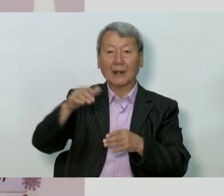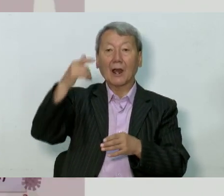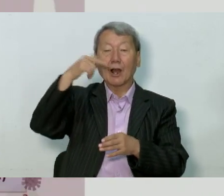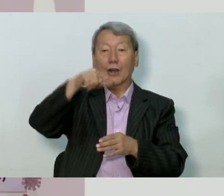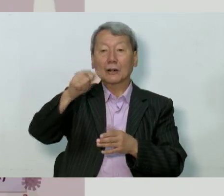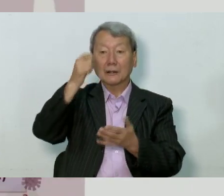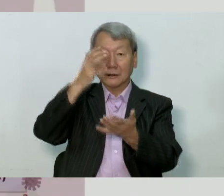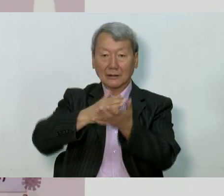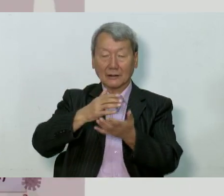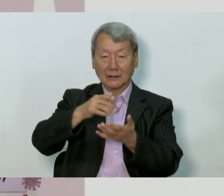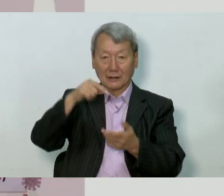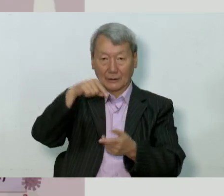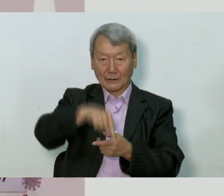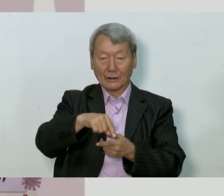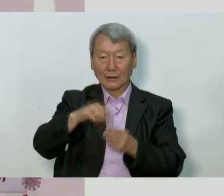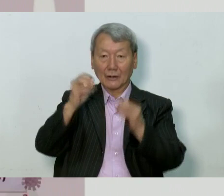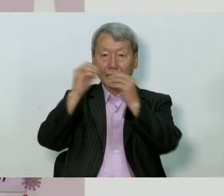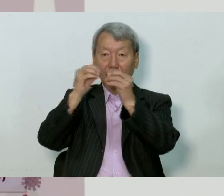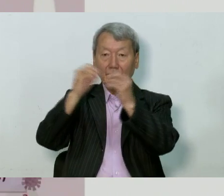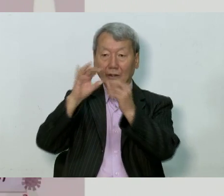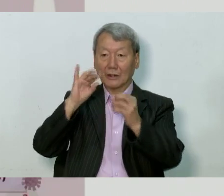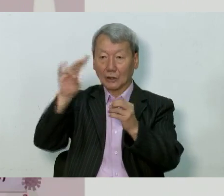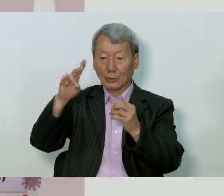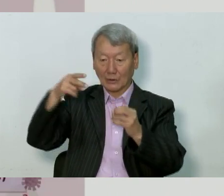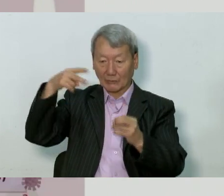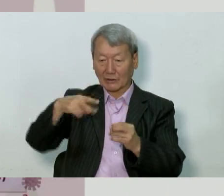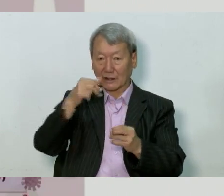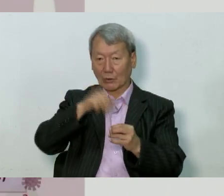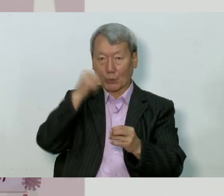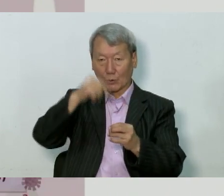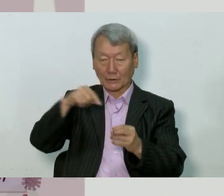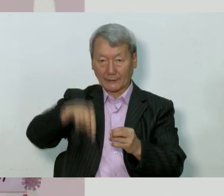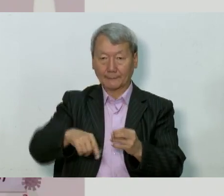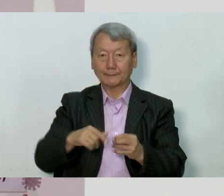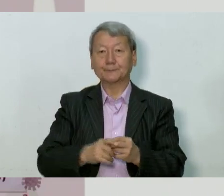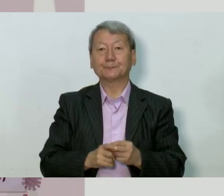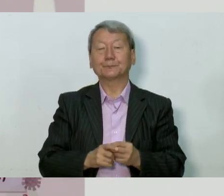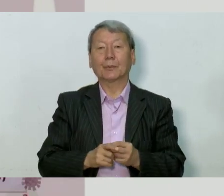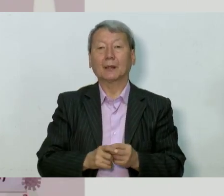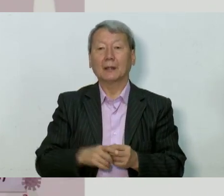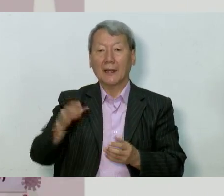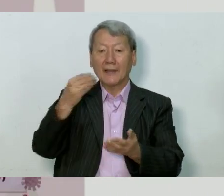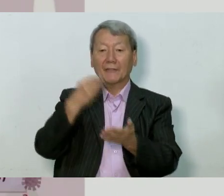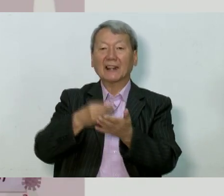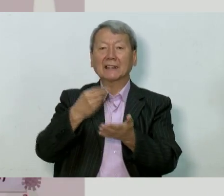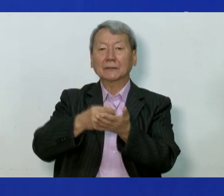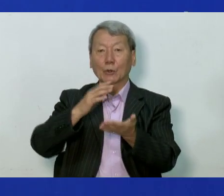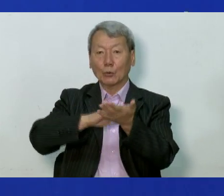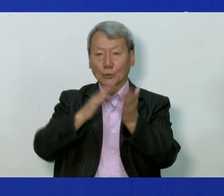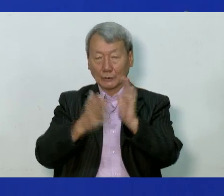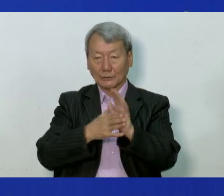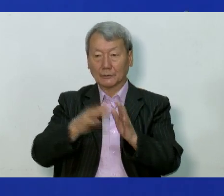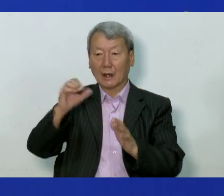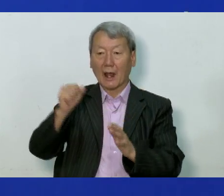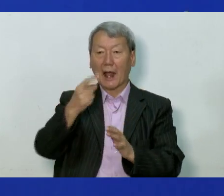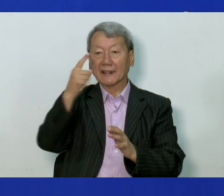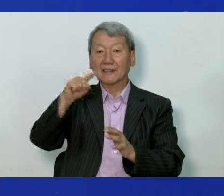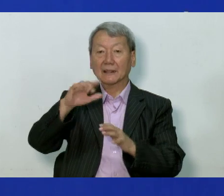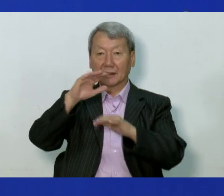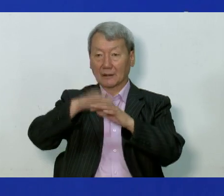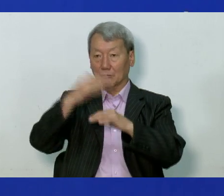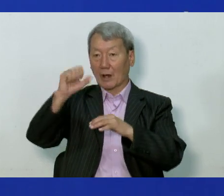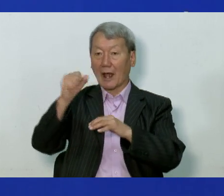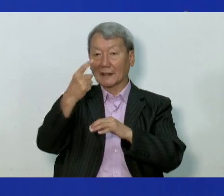счет Центрального казначейства 10 июня 2020 года. Финансовые условия Азиатского банка